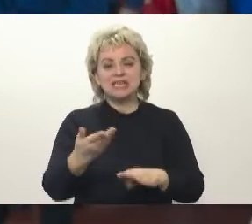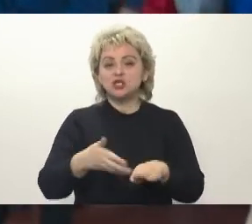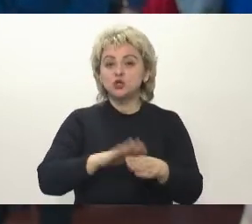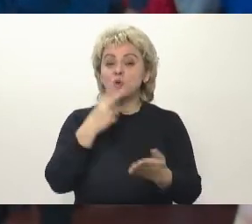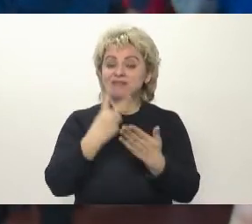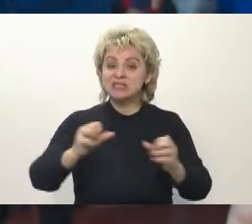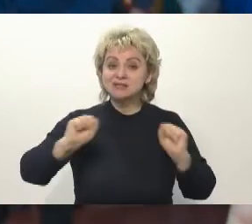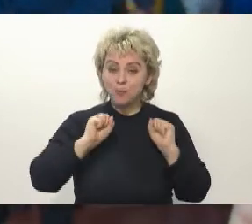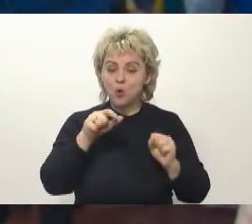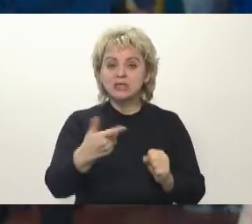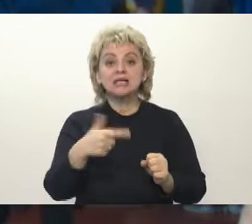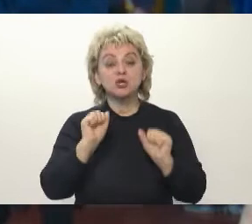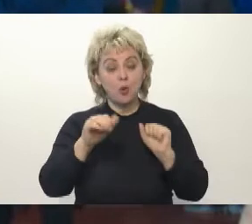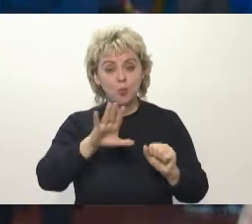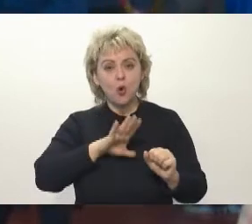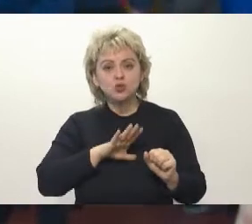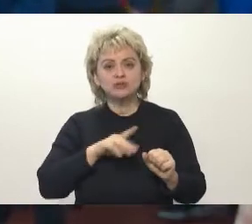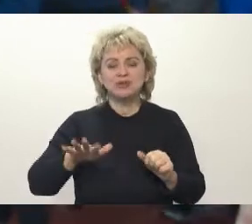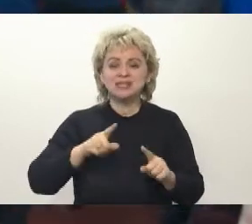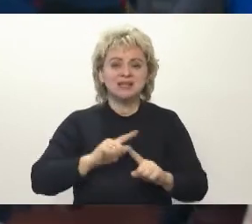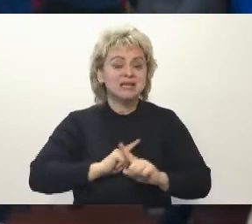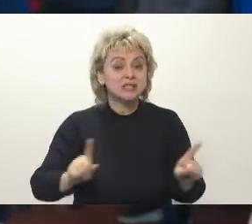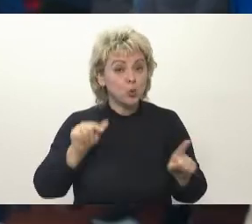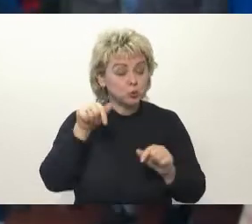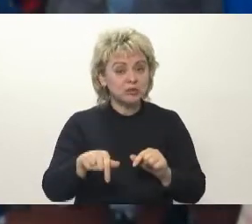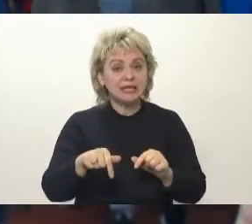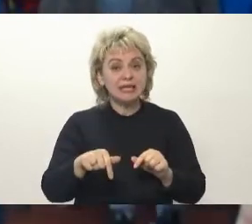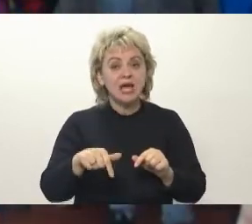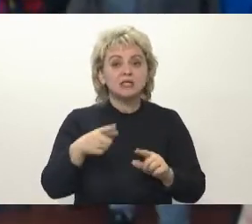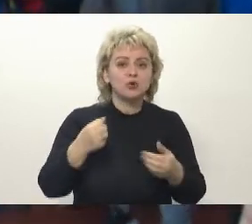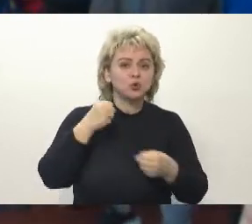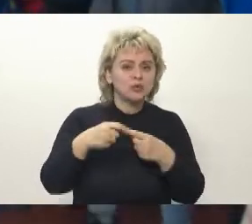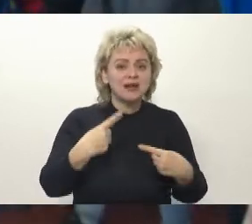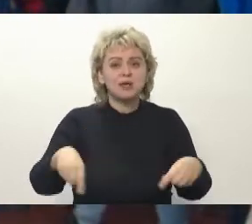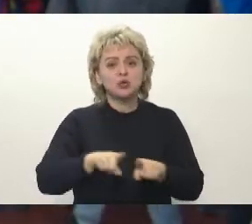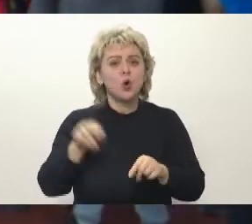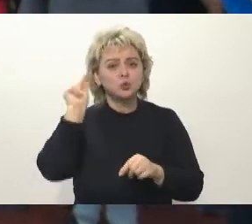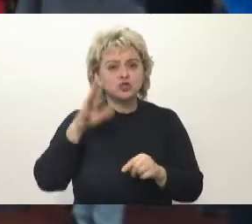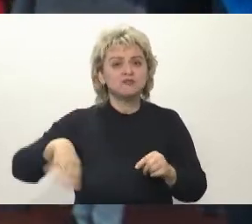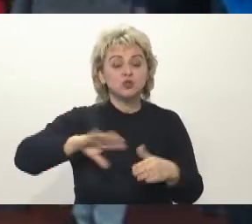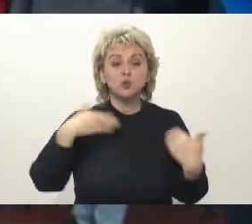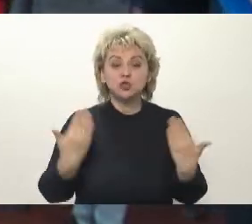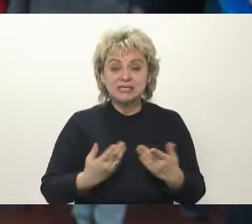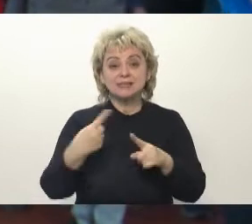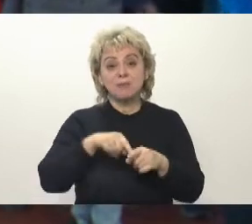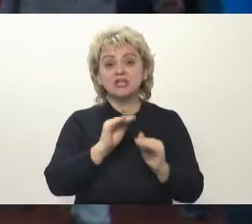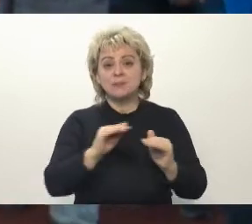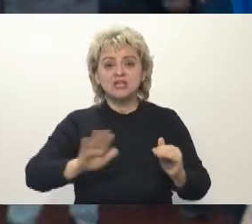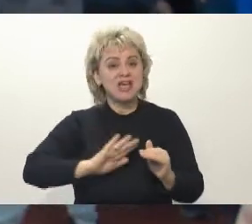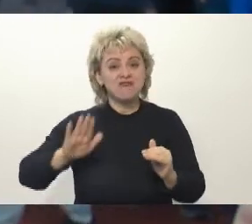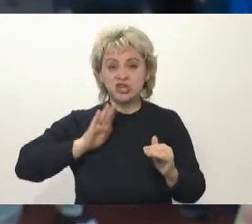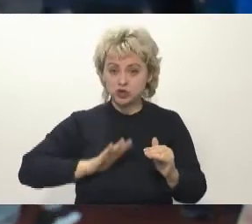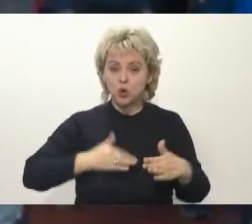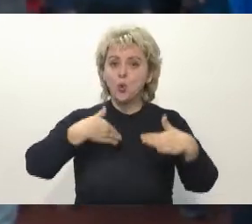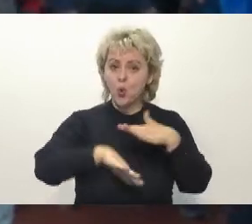спорта. Где-то, может быть, даже нудный. Вот. 3 типа ударов, всего их надо учить всю жизнь. Вот. Поэтому ребята не выдерживают